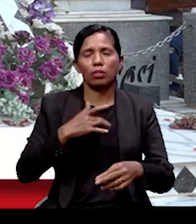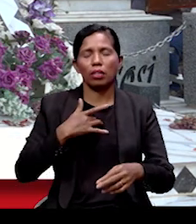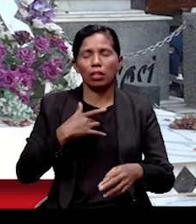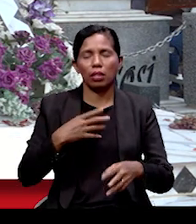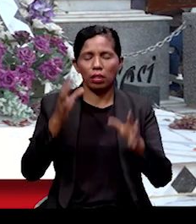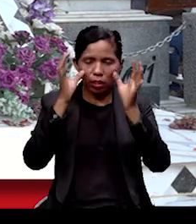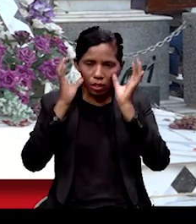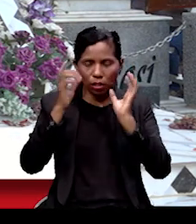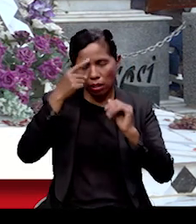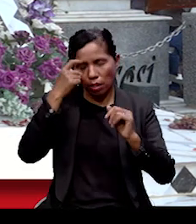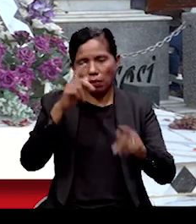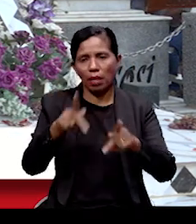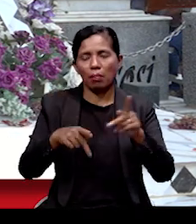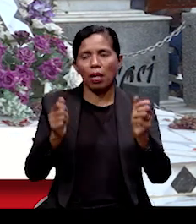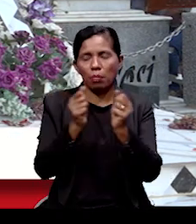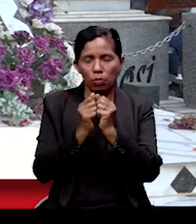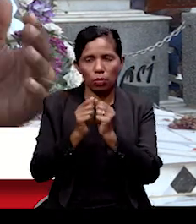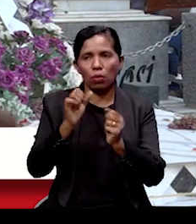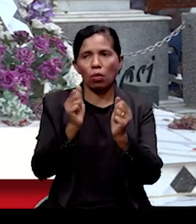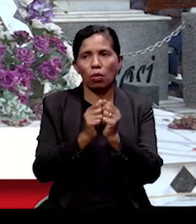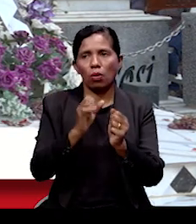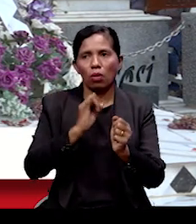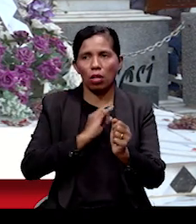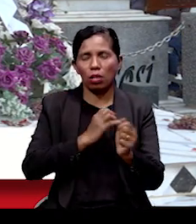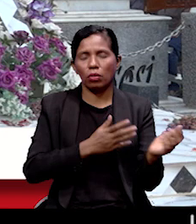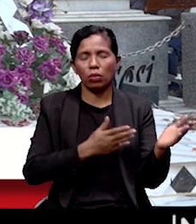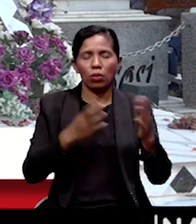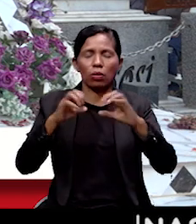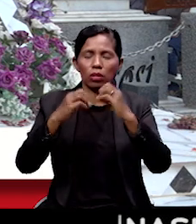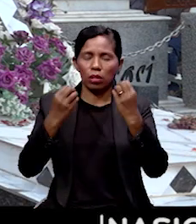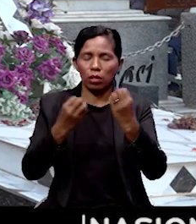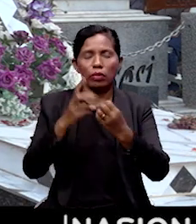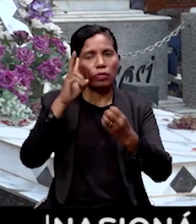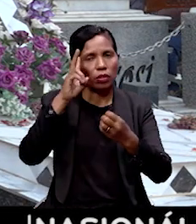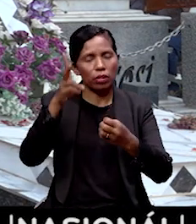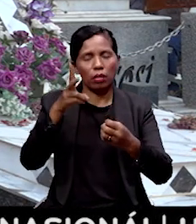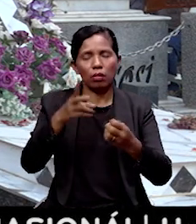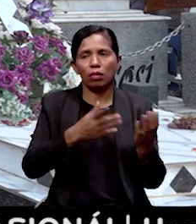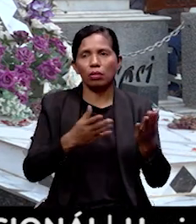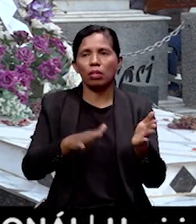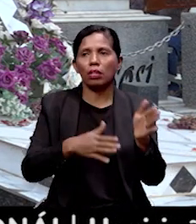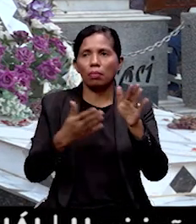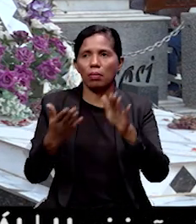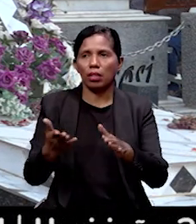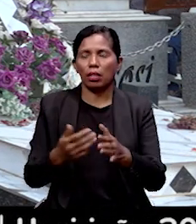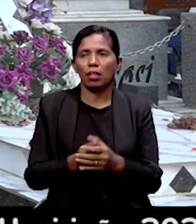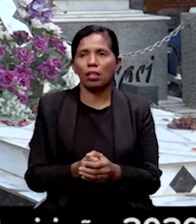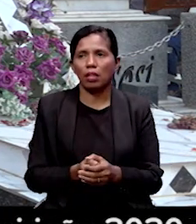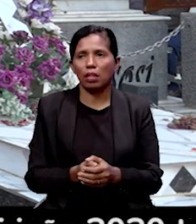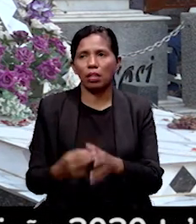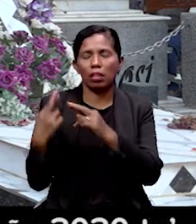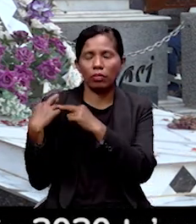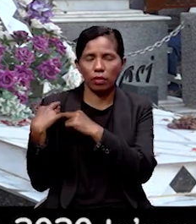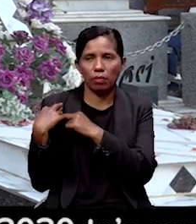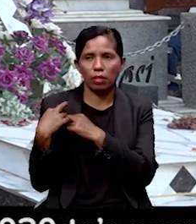mak hamutu ko hau atu aslera organisasaun ini misaun lo dilaba entau nia mate laos nia mesak mate responsabel ne